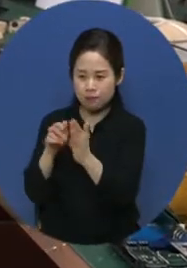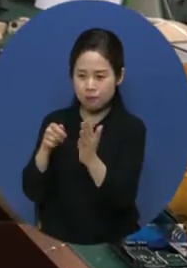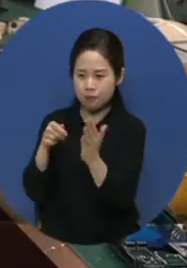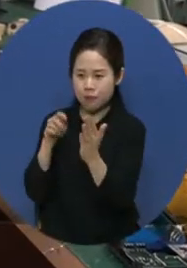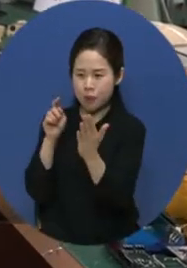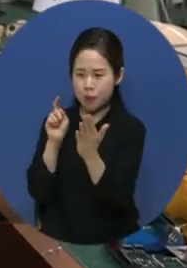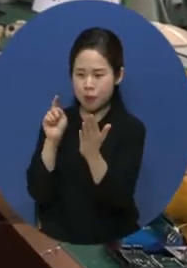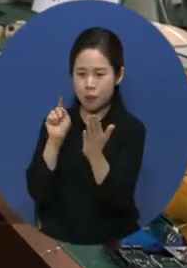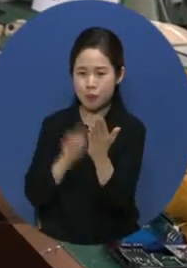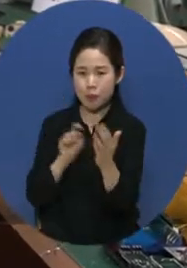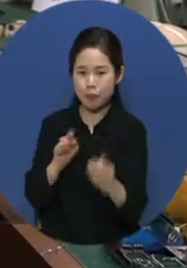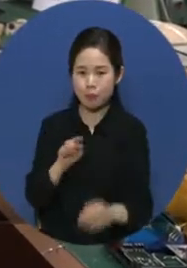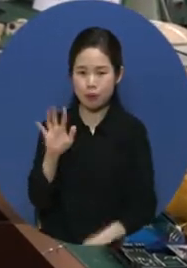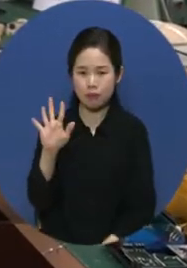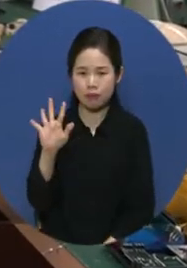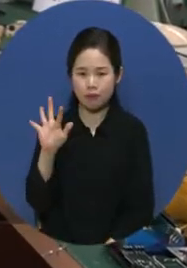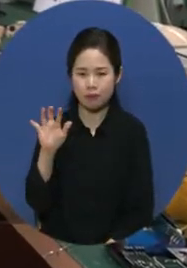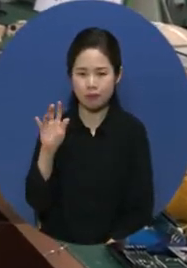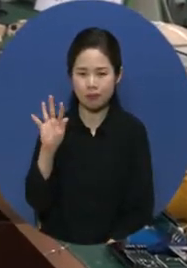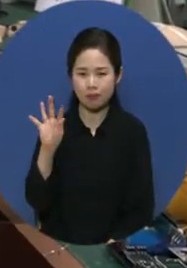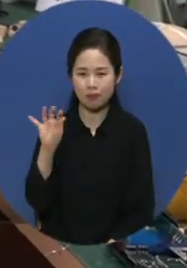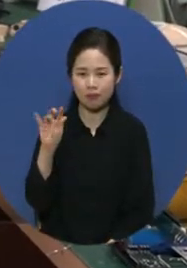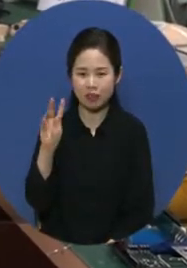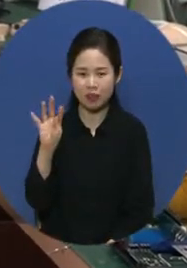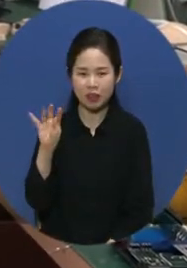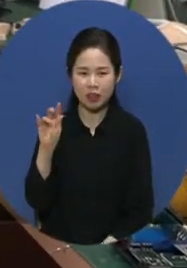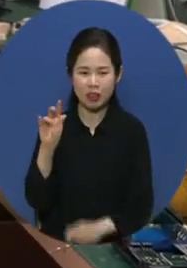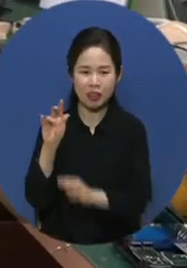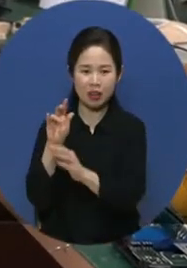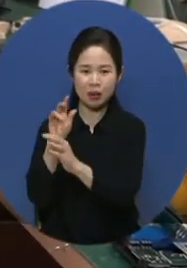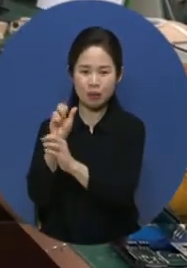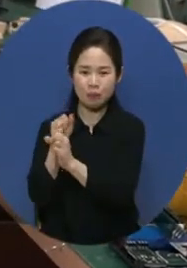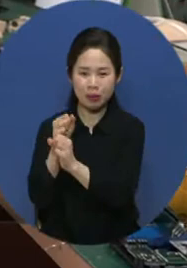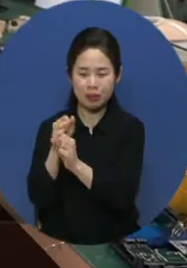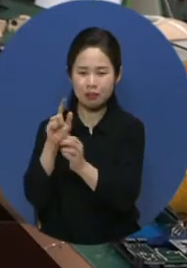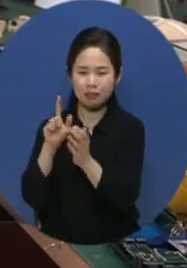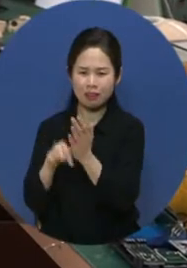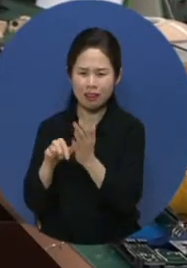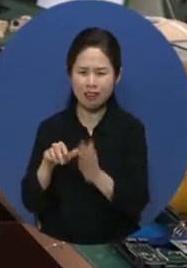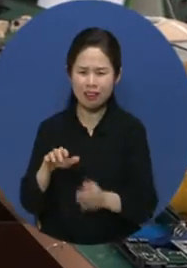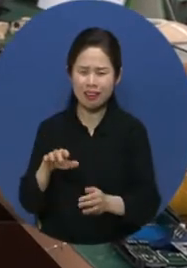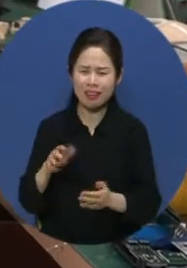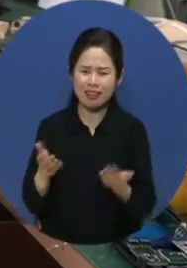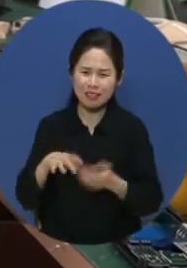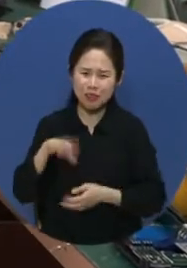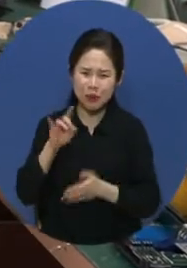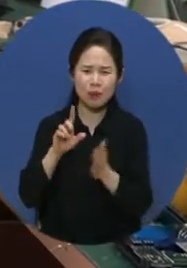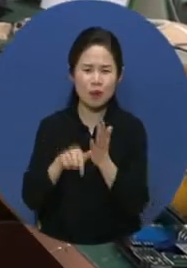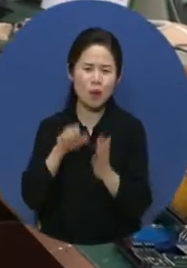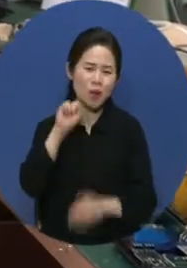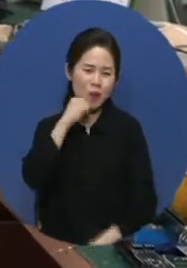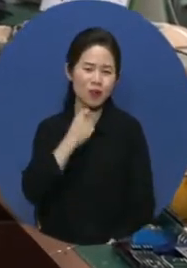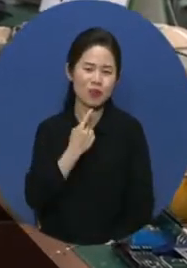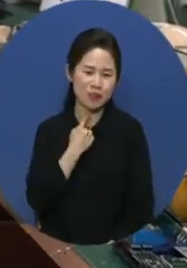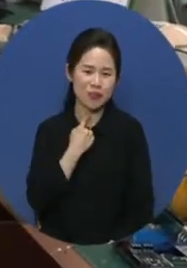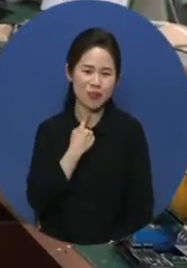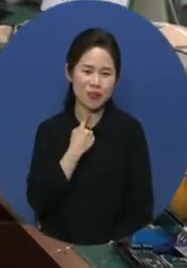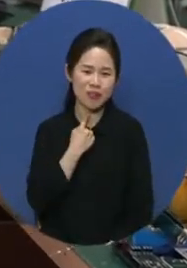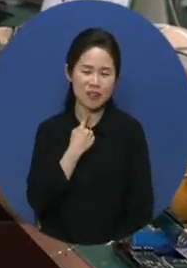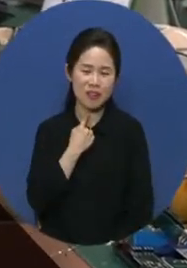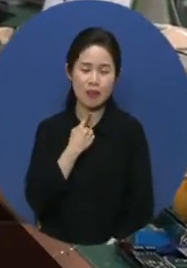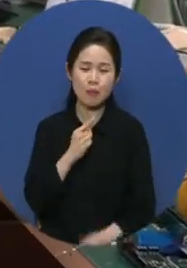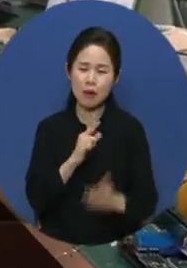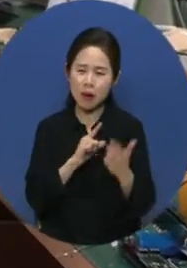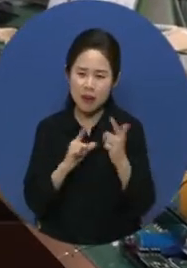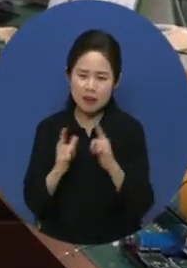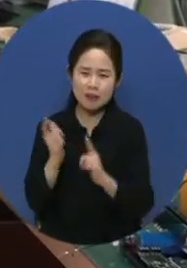되게 만들어내는 과정에서 이제 초반에 조금 어려움을 많이 느꼈었고요. 또 이제 그런 과정을